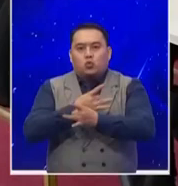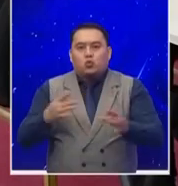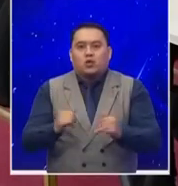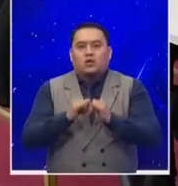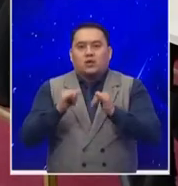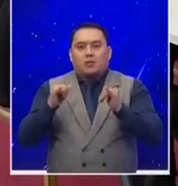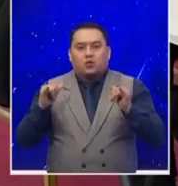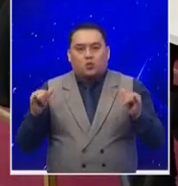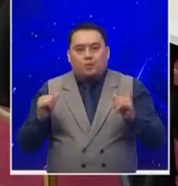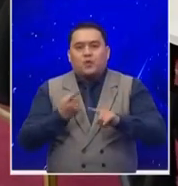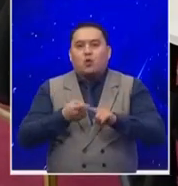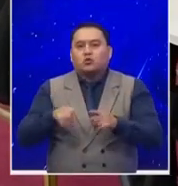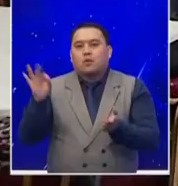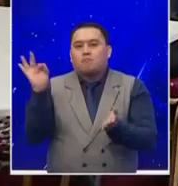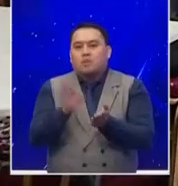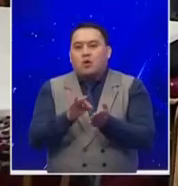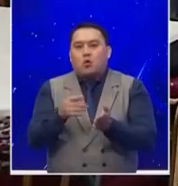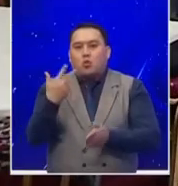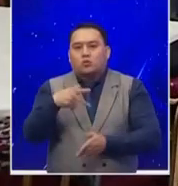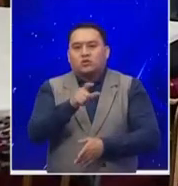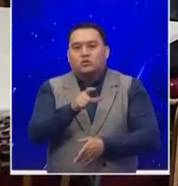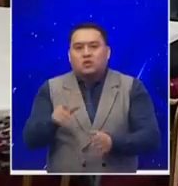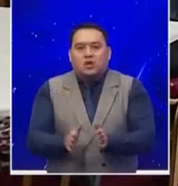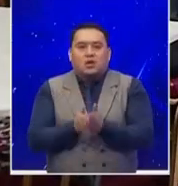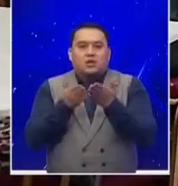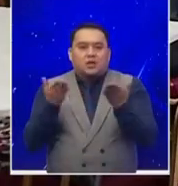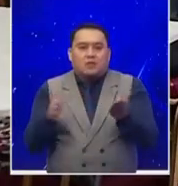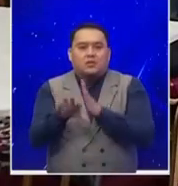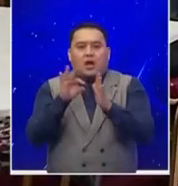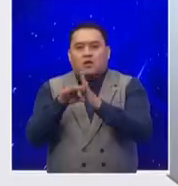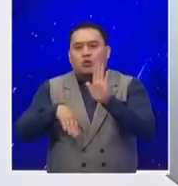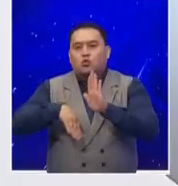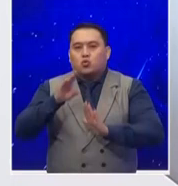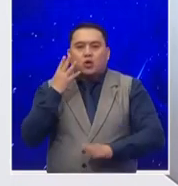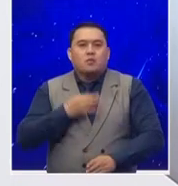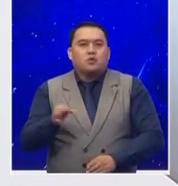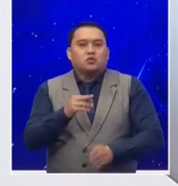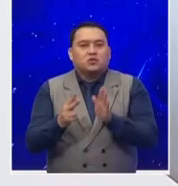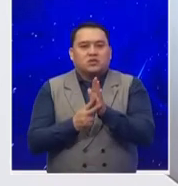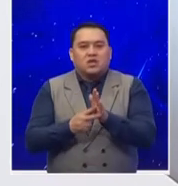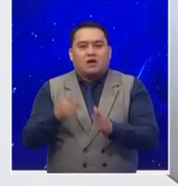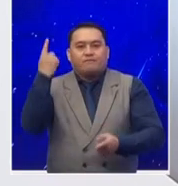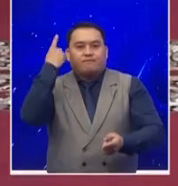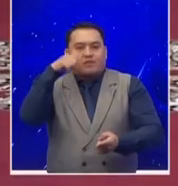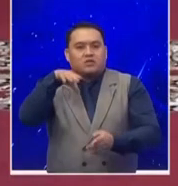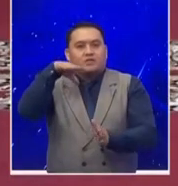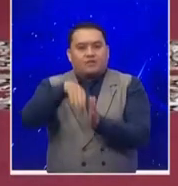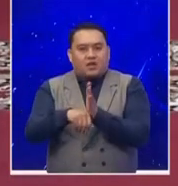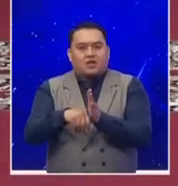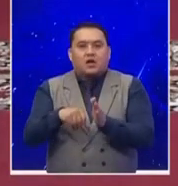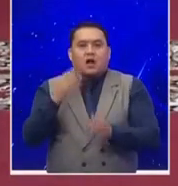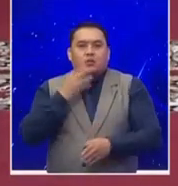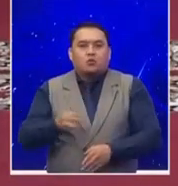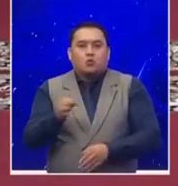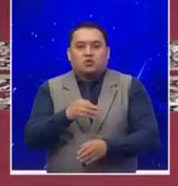дамыту. Осы мақсатта арнайы 30 кітап таңдалып алынды. Үздіктер қатарында жетісулық 8 автор еніпті. Игілікті